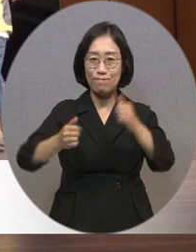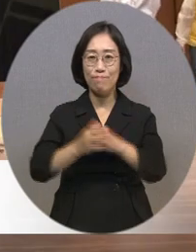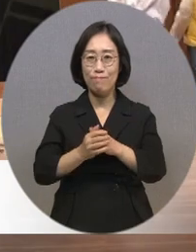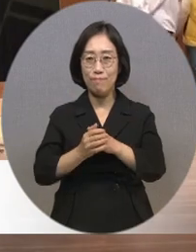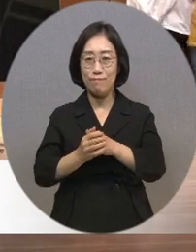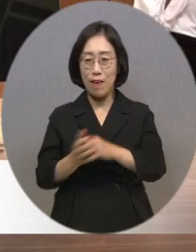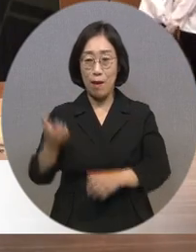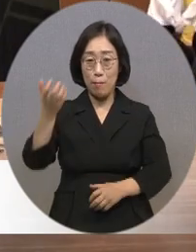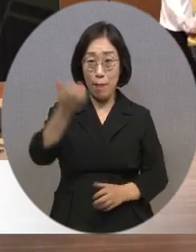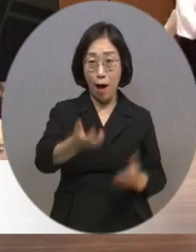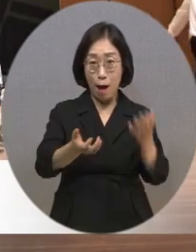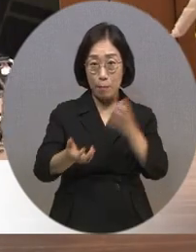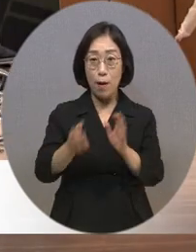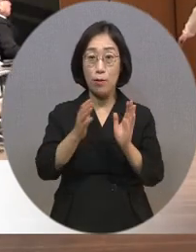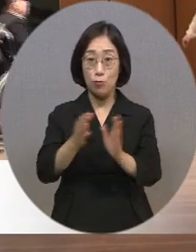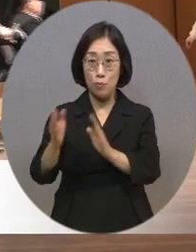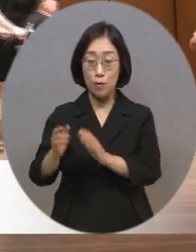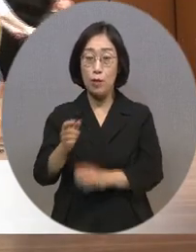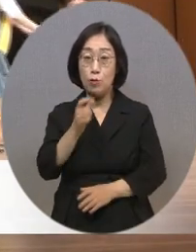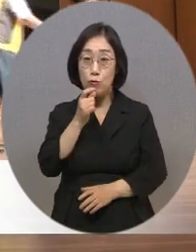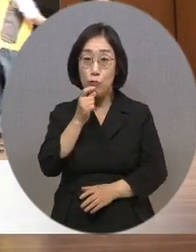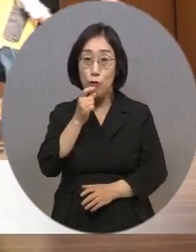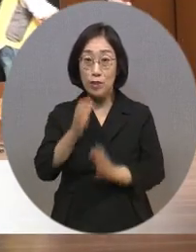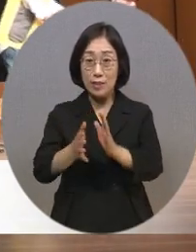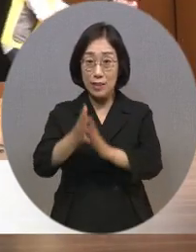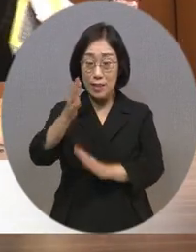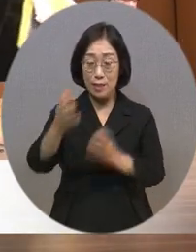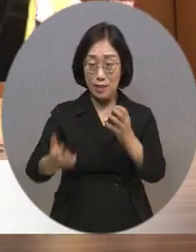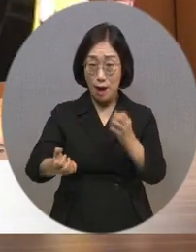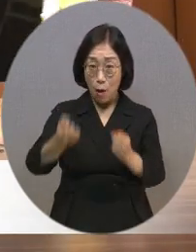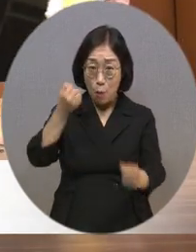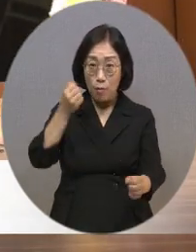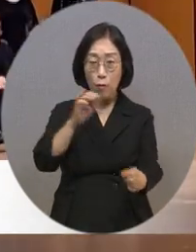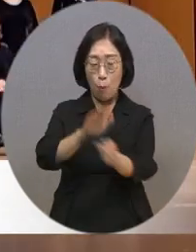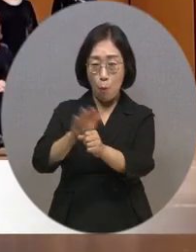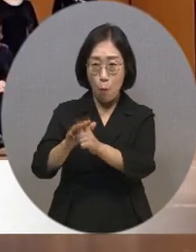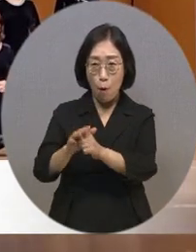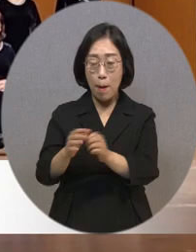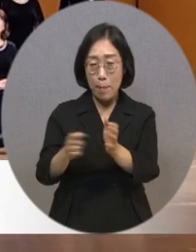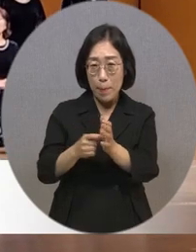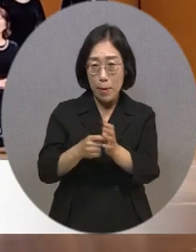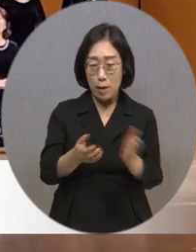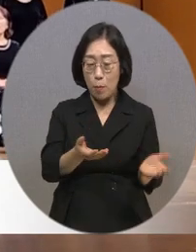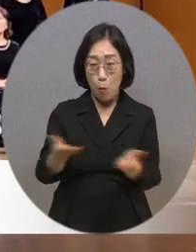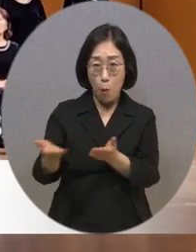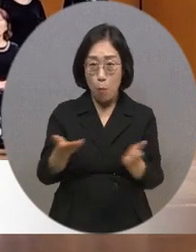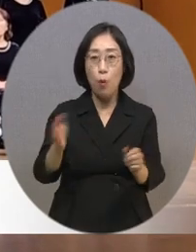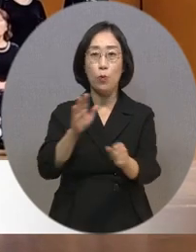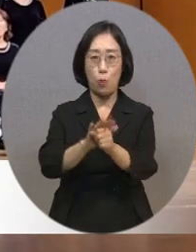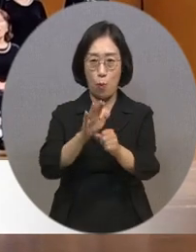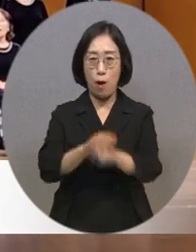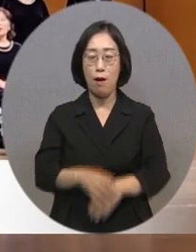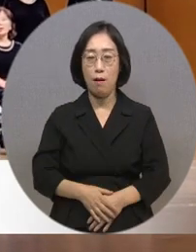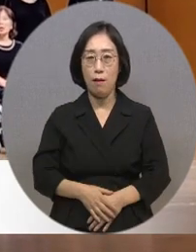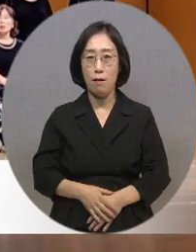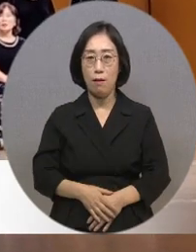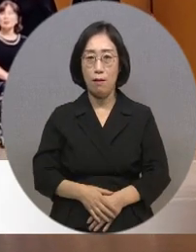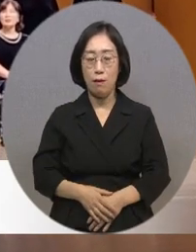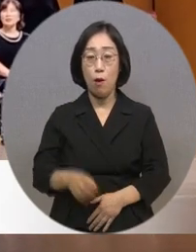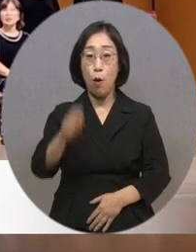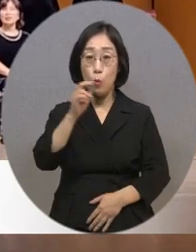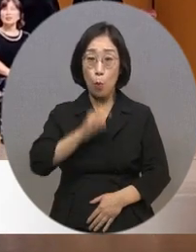오를 준비를 할 때마다 수원시의 자원활동가들이 신속하게 지원하는 모습입니다. 무대에 오른 합창단은